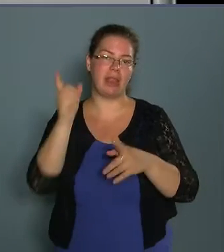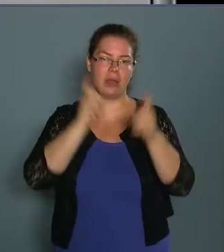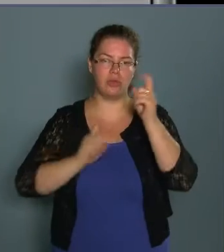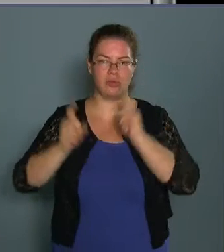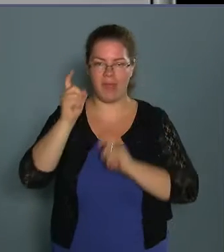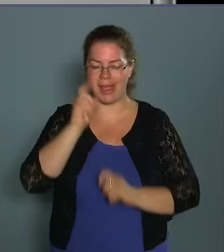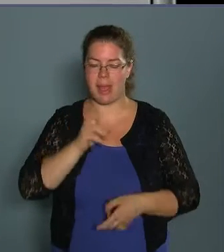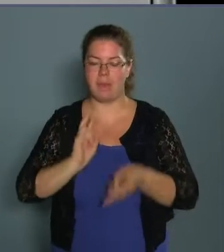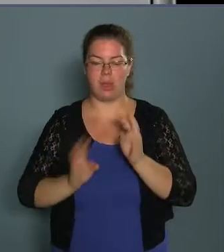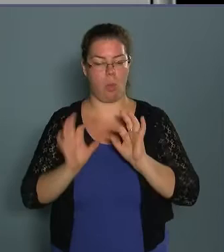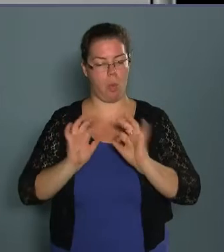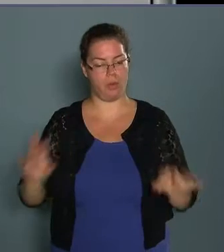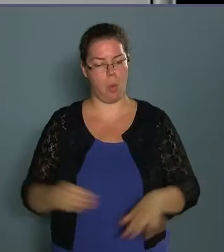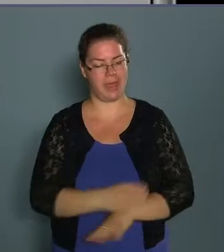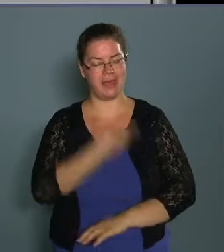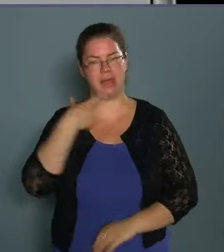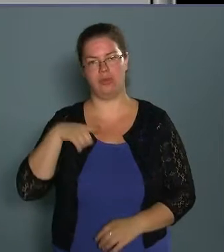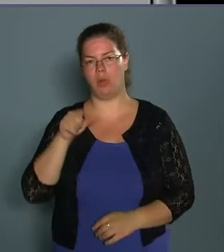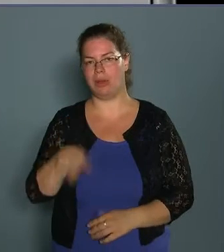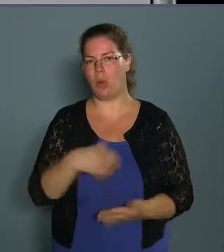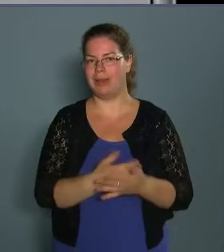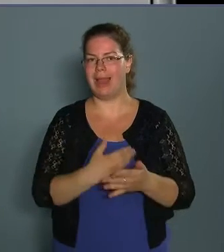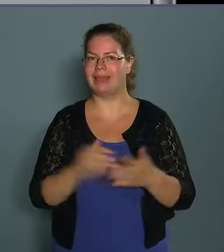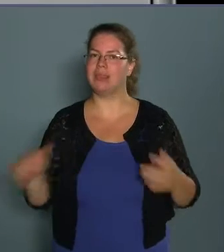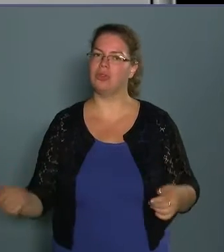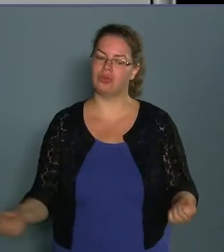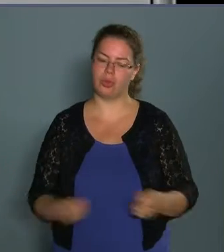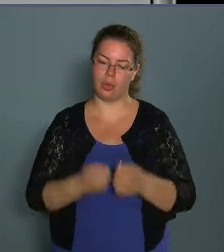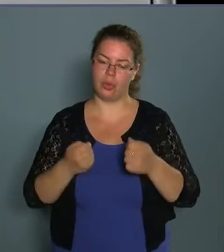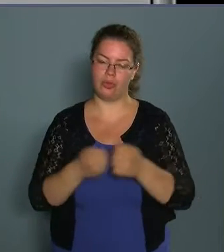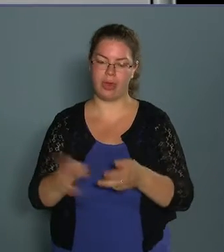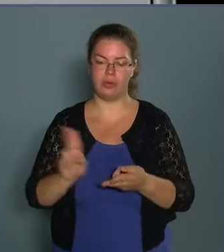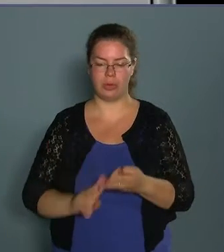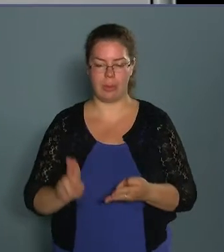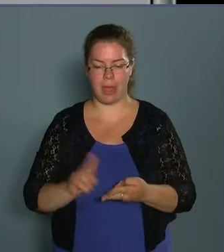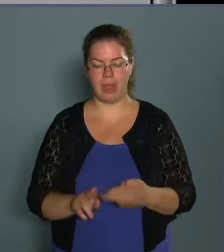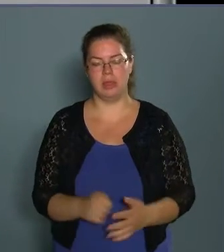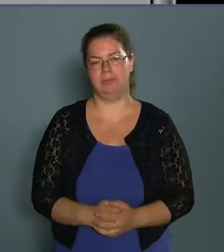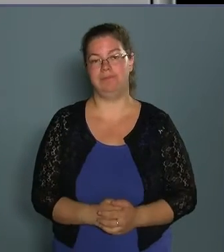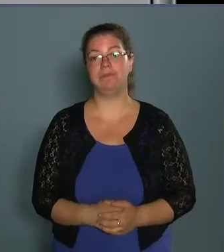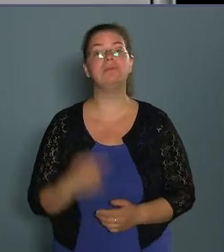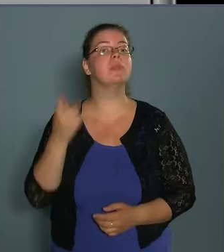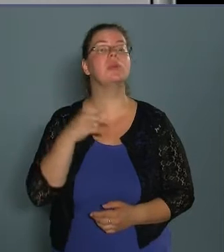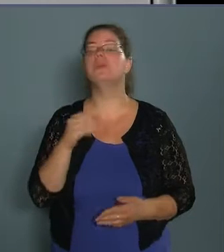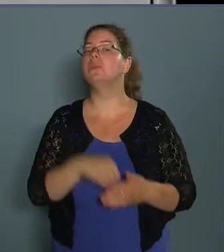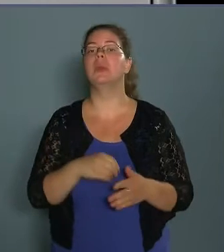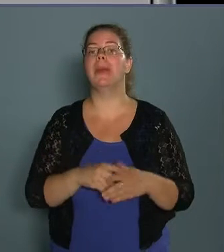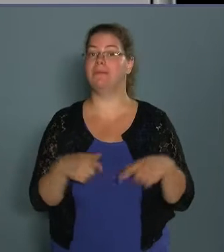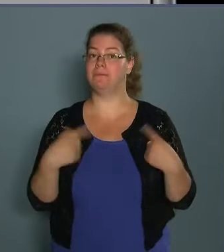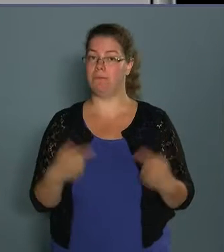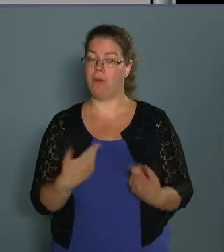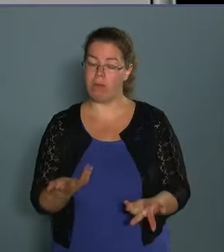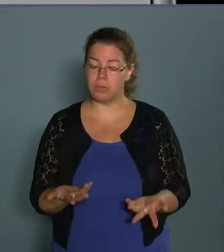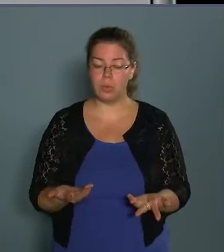általános vélemény, hogy jó érzés volt ott lenni és közösen ünnepelni. Amiben